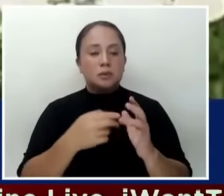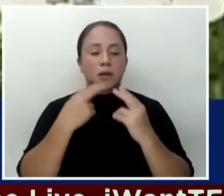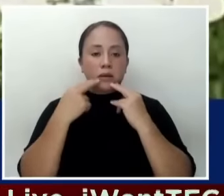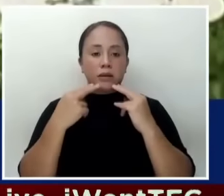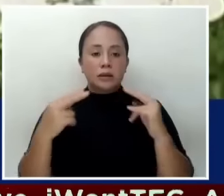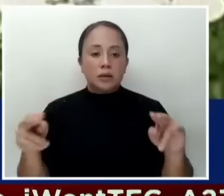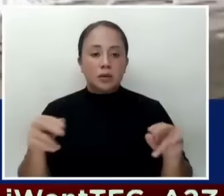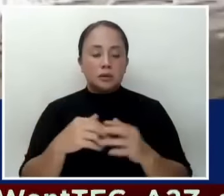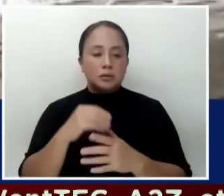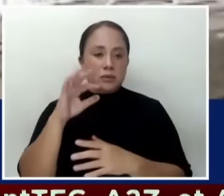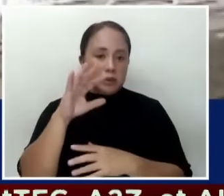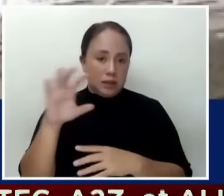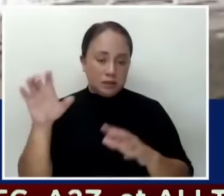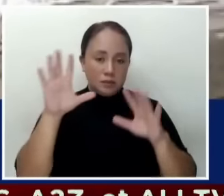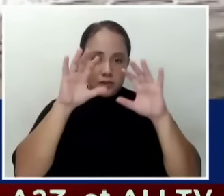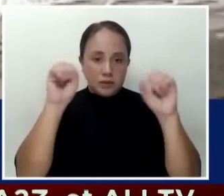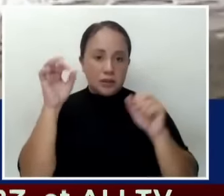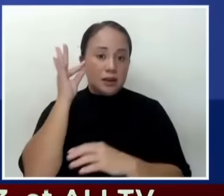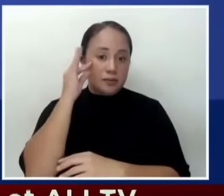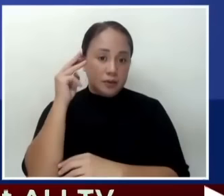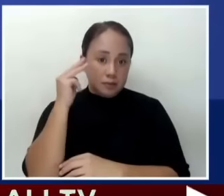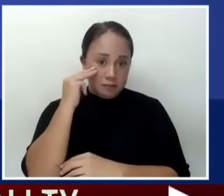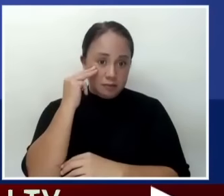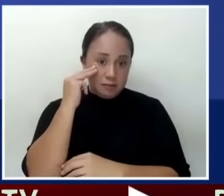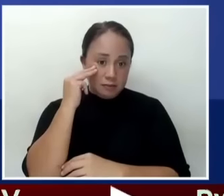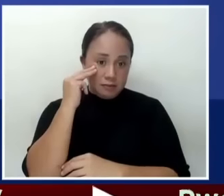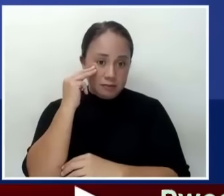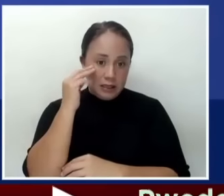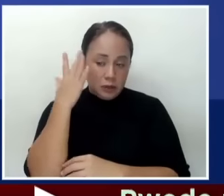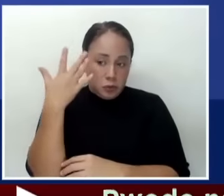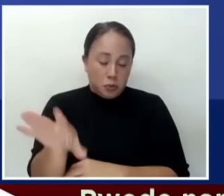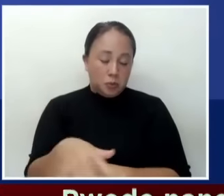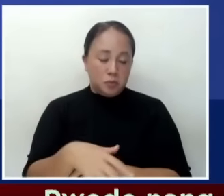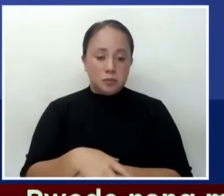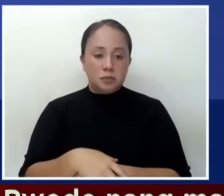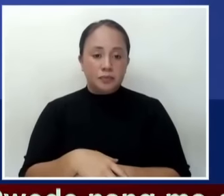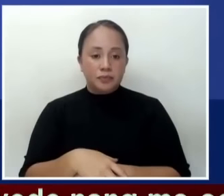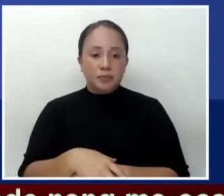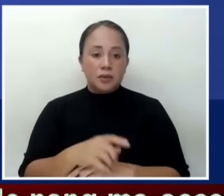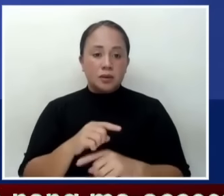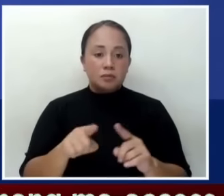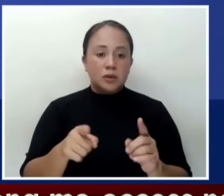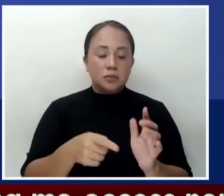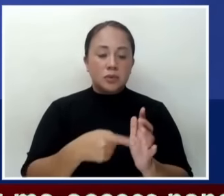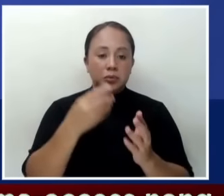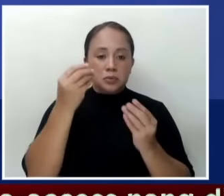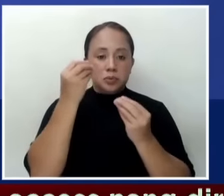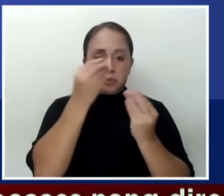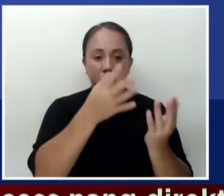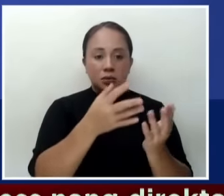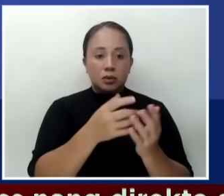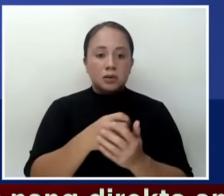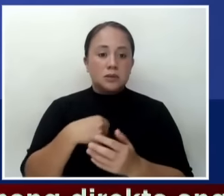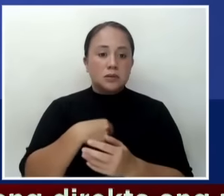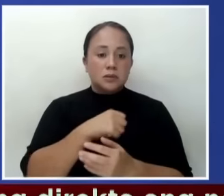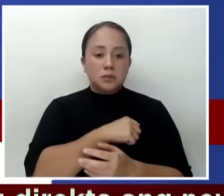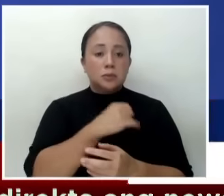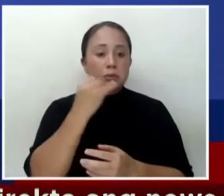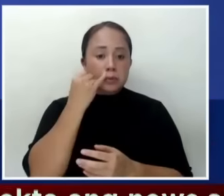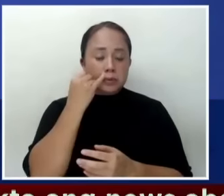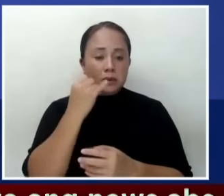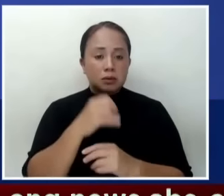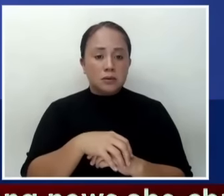si dating Pangulong Ferdinand Marcos Sr. Hindi ko alam, pero isang beses sinabihan ko talaga si Senator Amy. Sabi